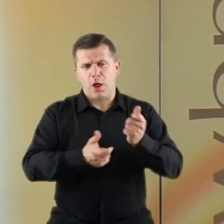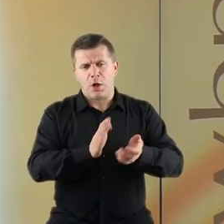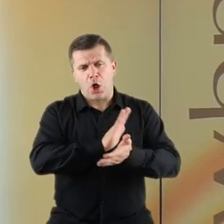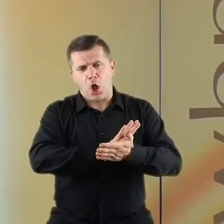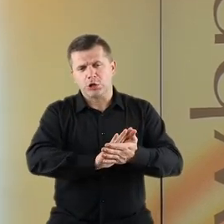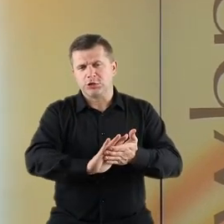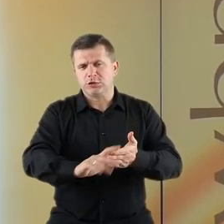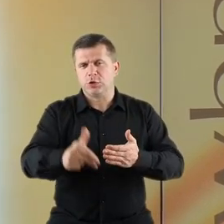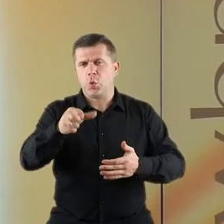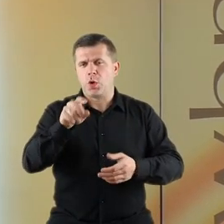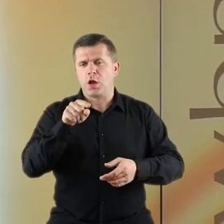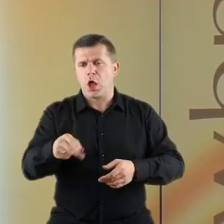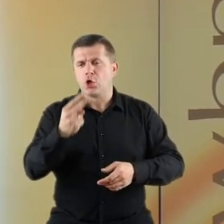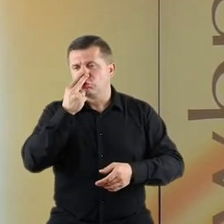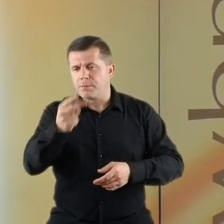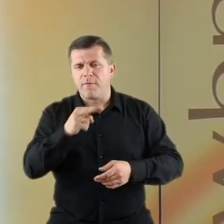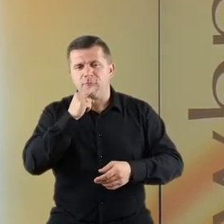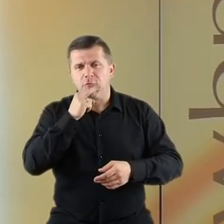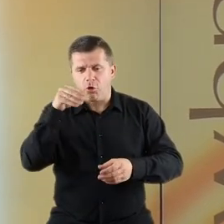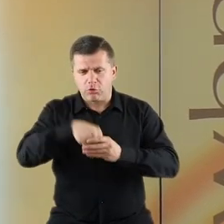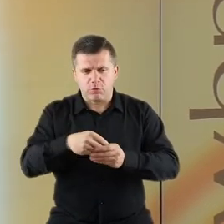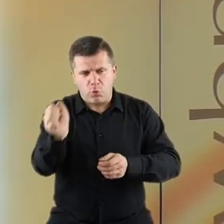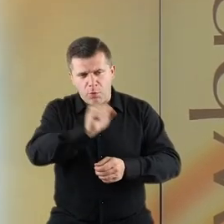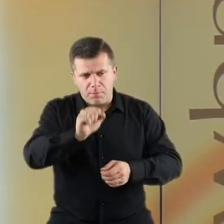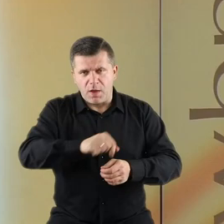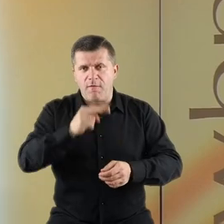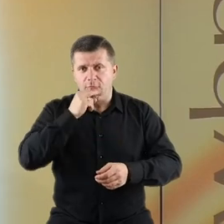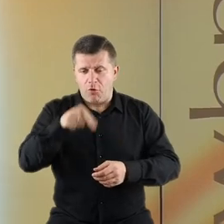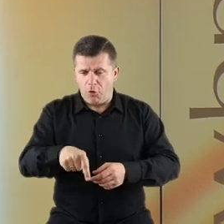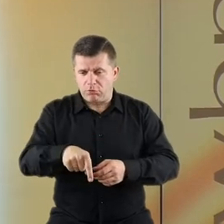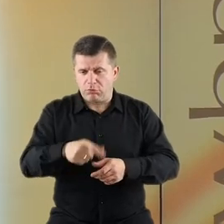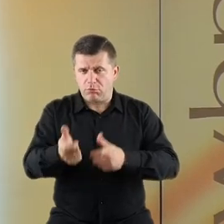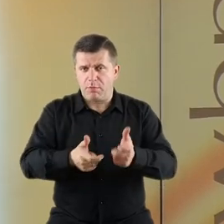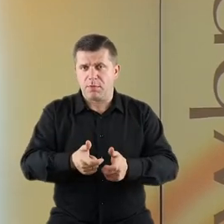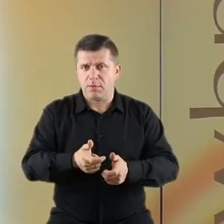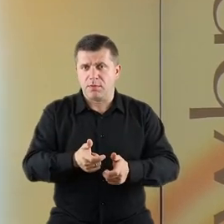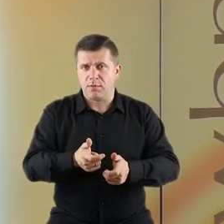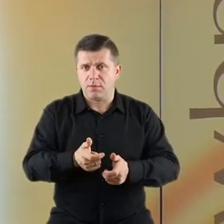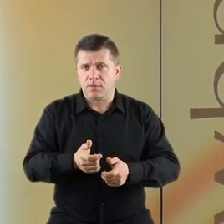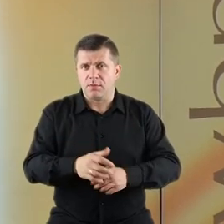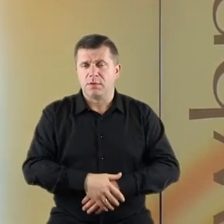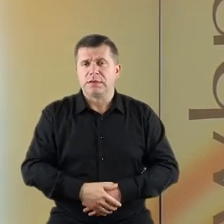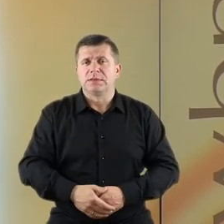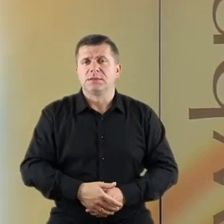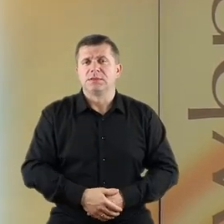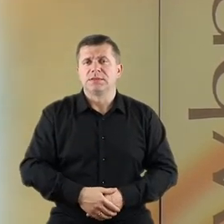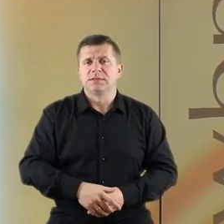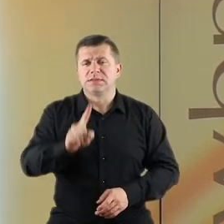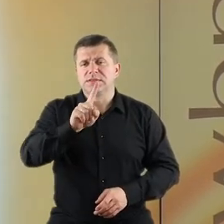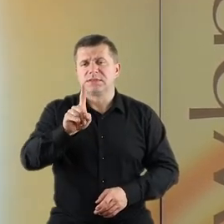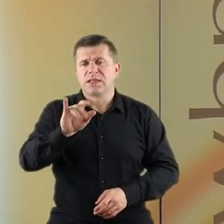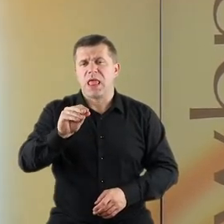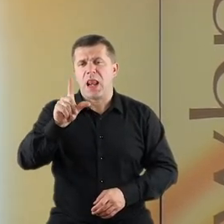my ten urok zobaczymy w wodzie bo na przykład żelek ziele czyśćcowe z bukwica